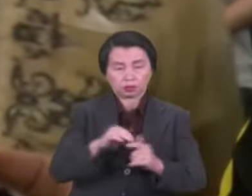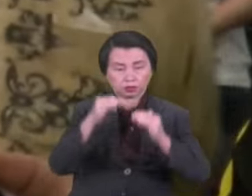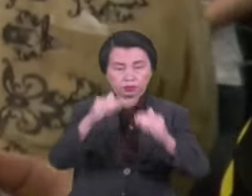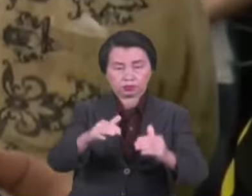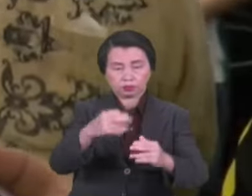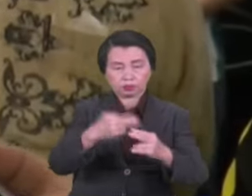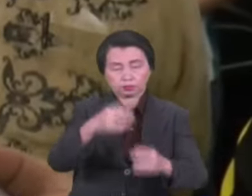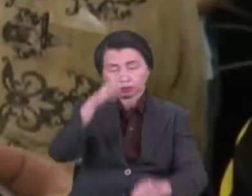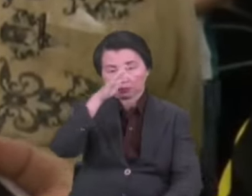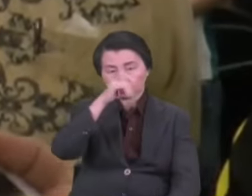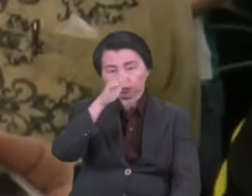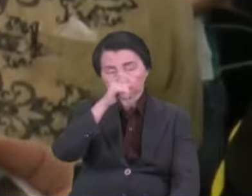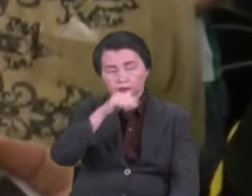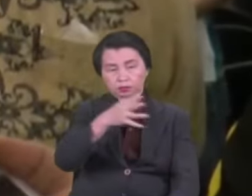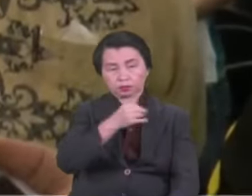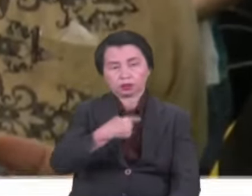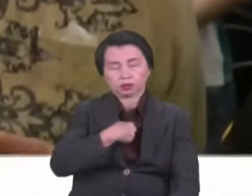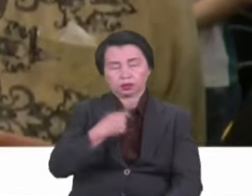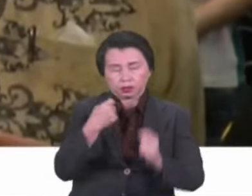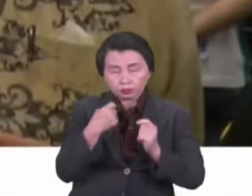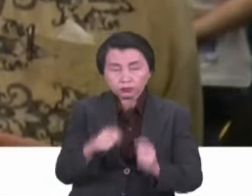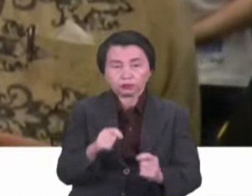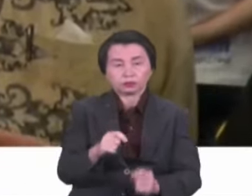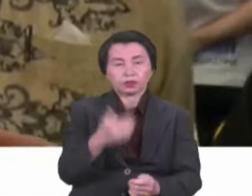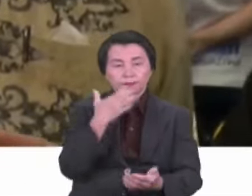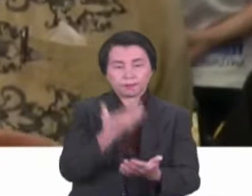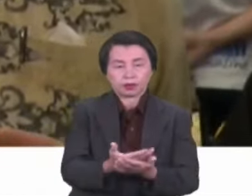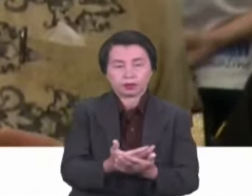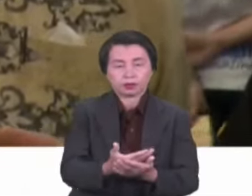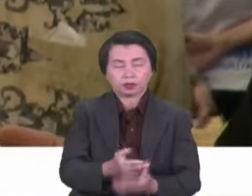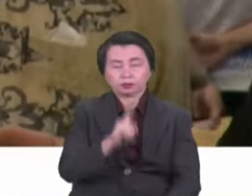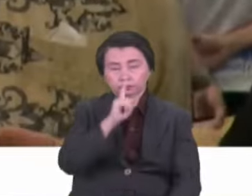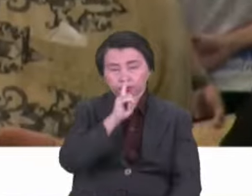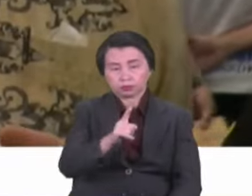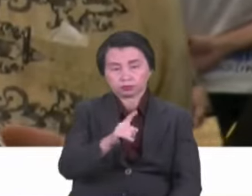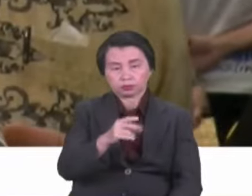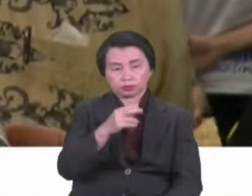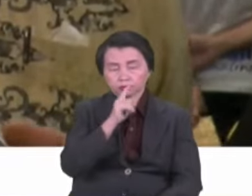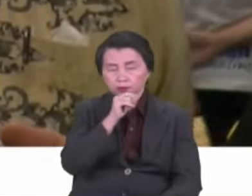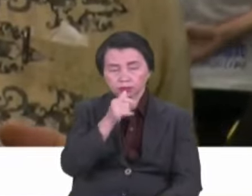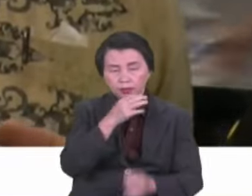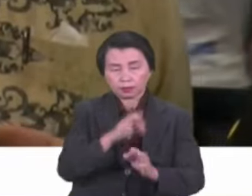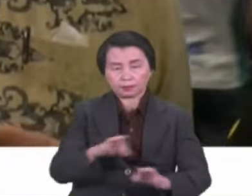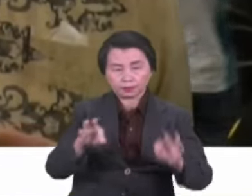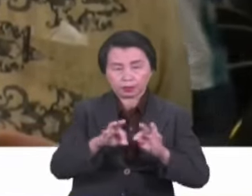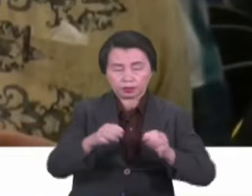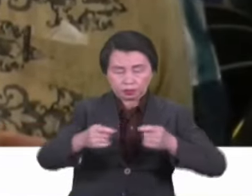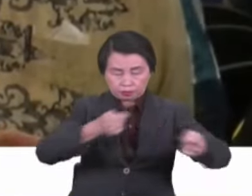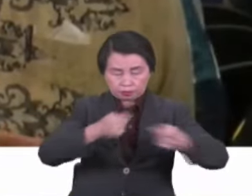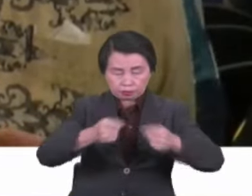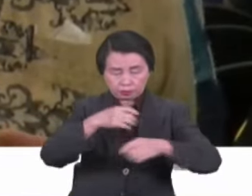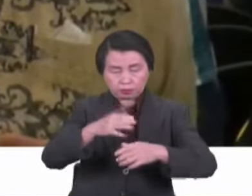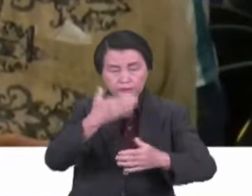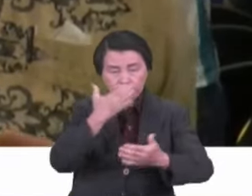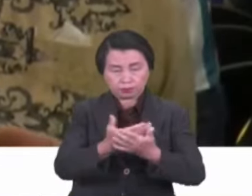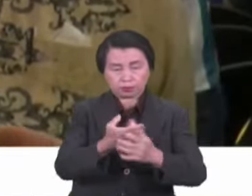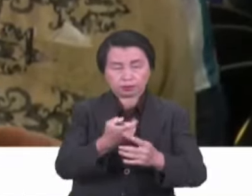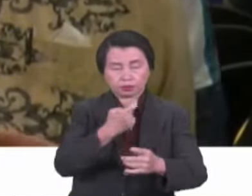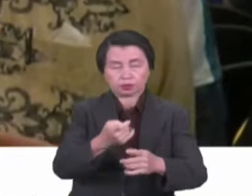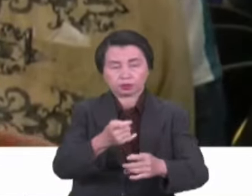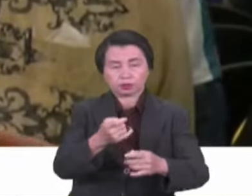Melaka. Dan saya mencuba yang terbaik. Jenama sebenarnya tidak penting. Dari segi pentadbiran itu lebih penting daripada